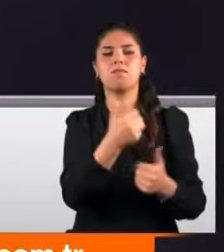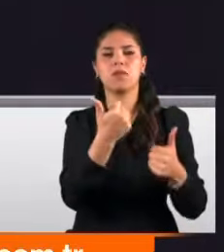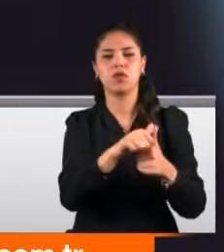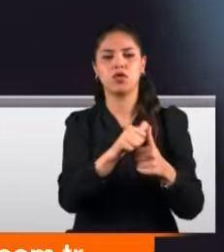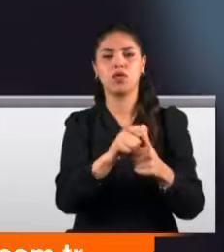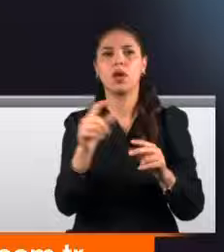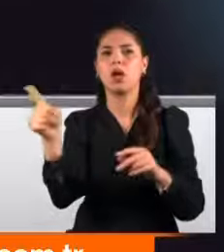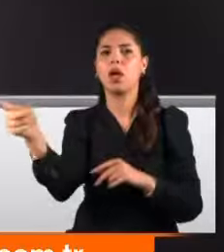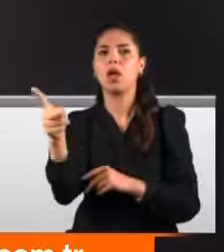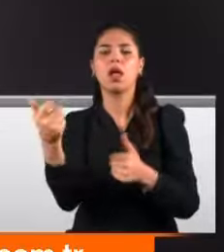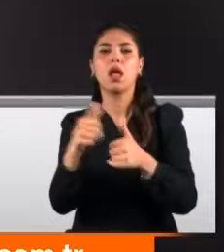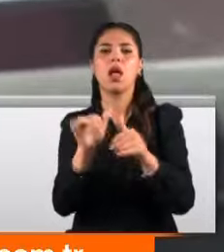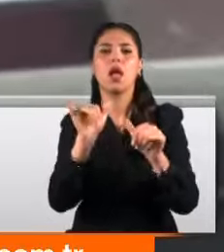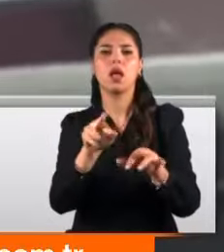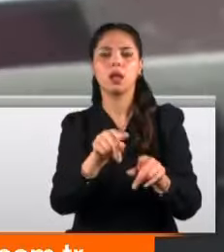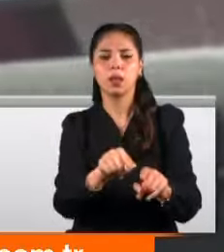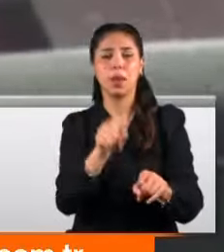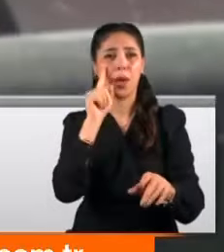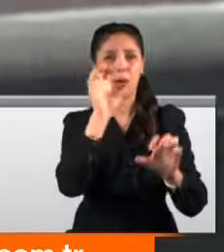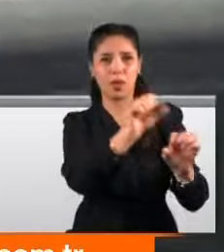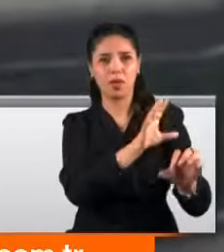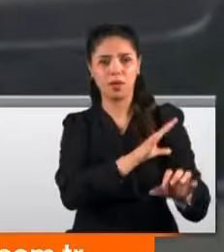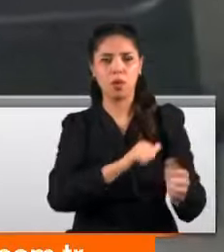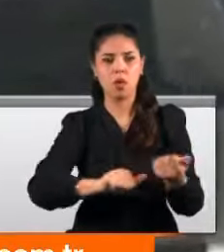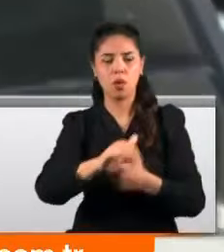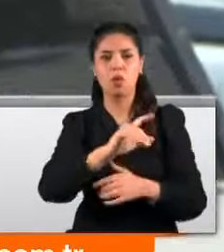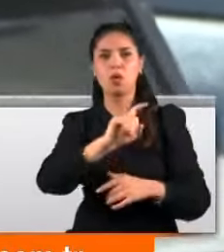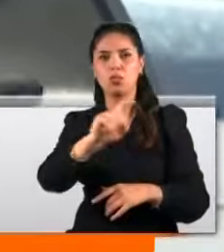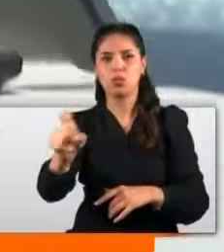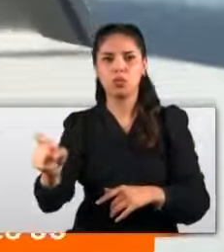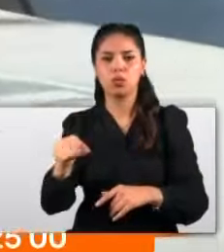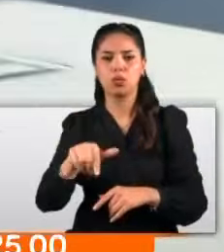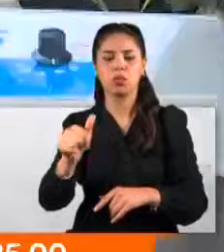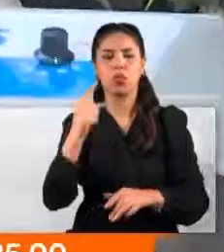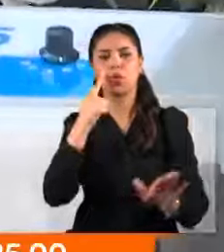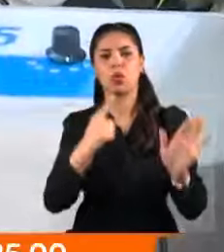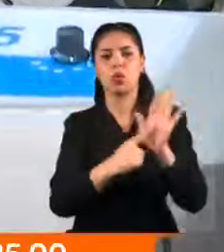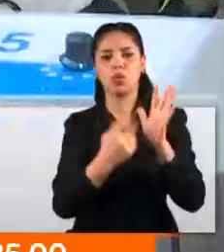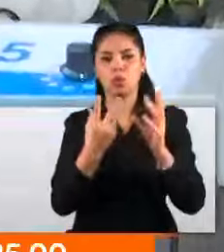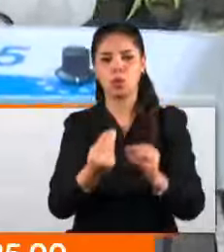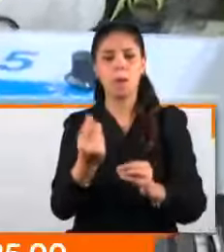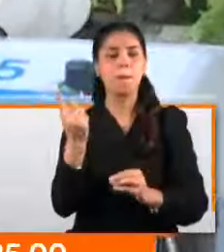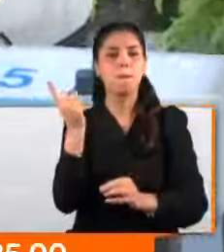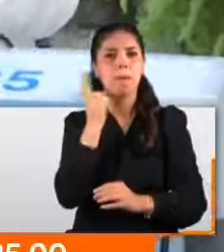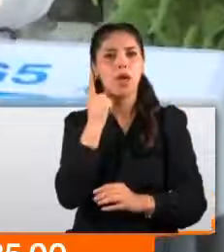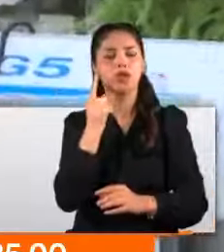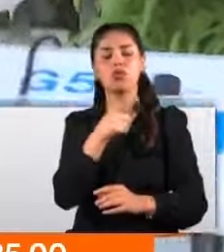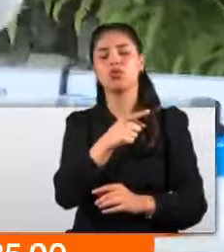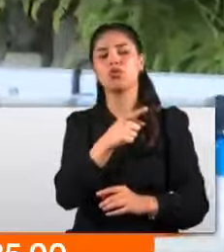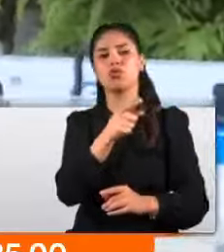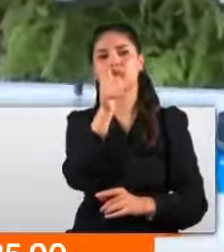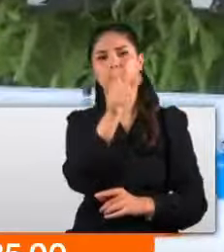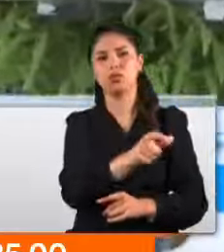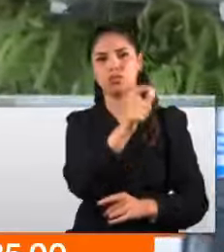bomba gibi düştü. Çift gözaltına alınırken operasyonda ele geçenler bugün sergiye çıktı. Ünlü fenomen çift son dönemde